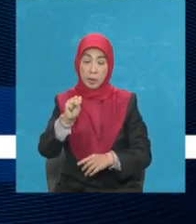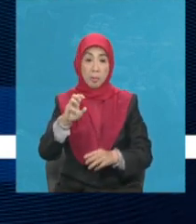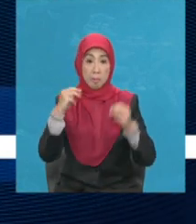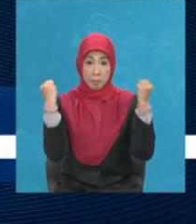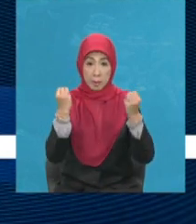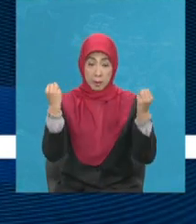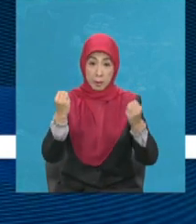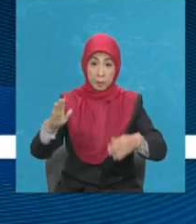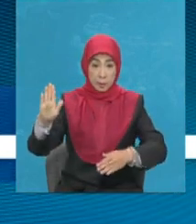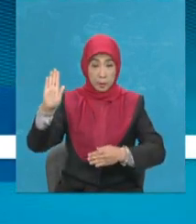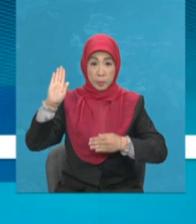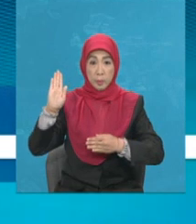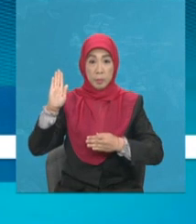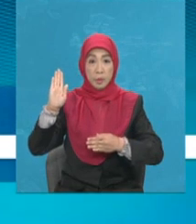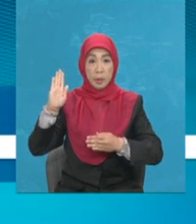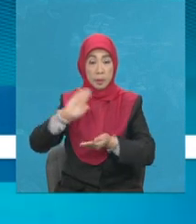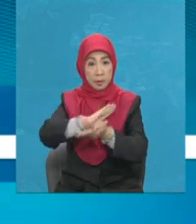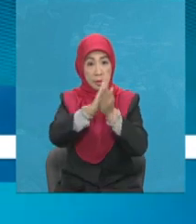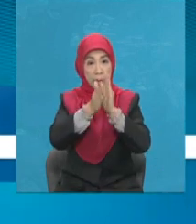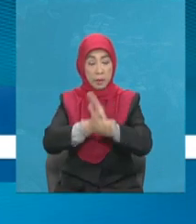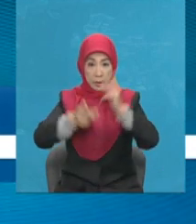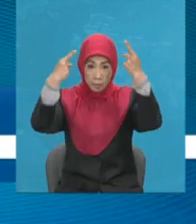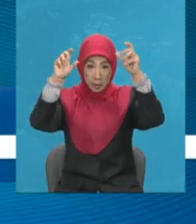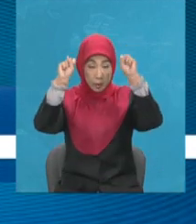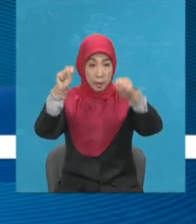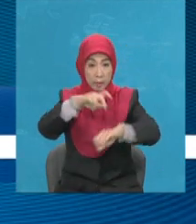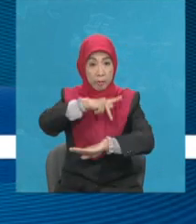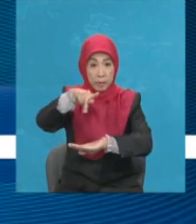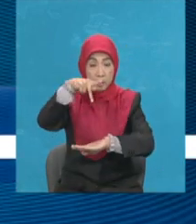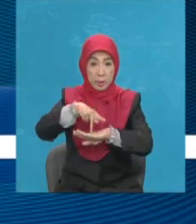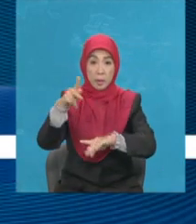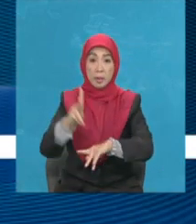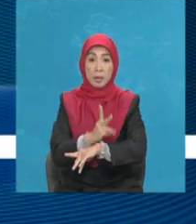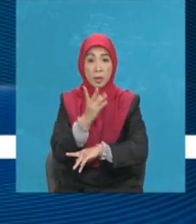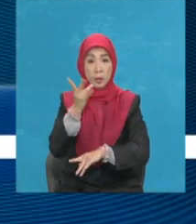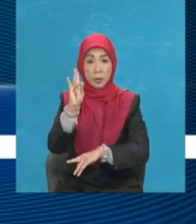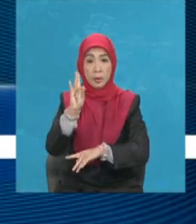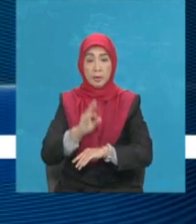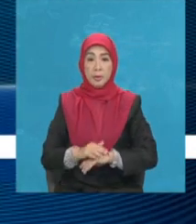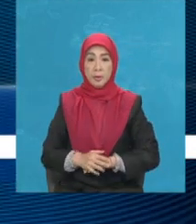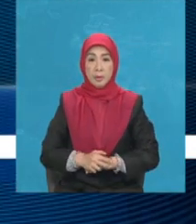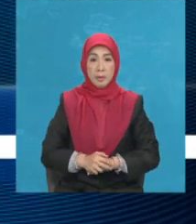majelis mengangkat sumpah sebagai Presiden Republik Filipina yang ke-17